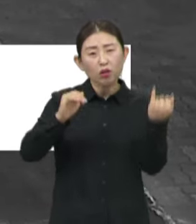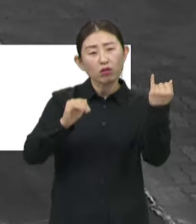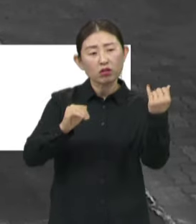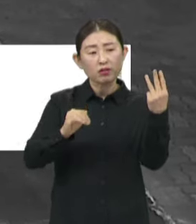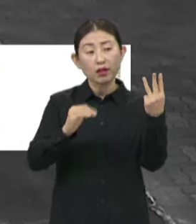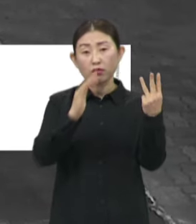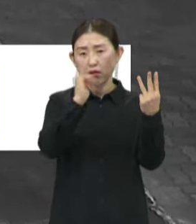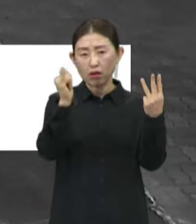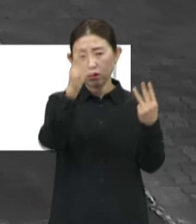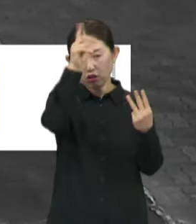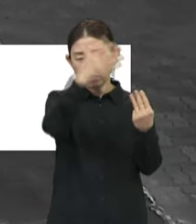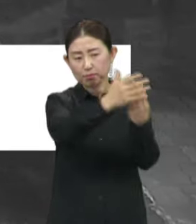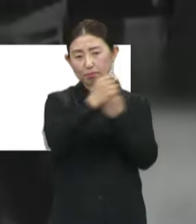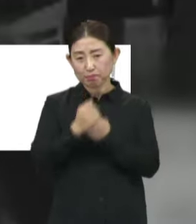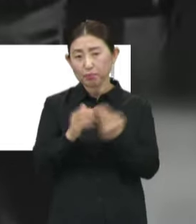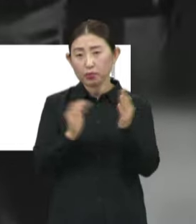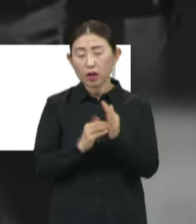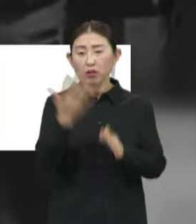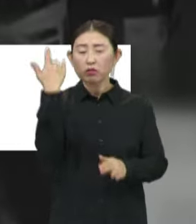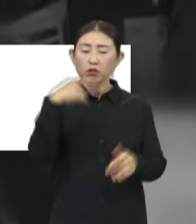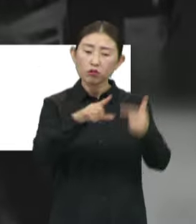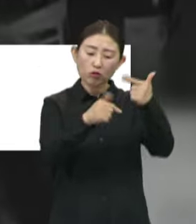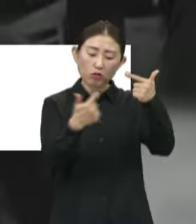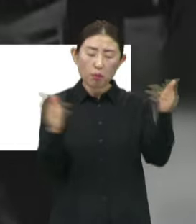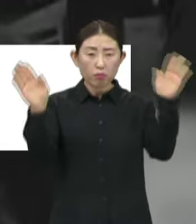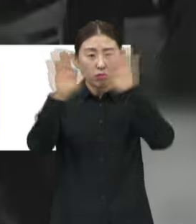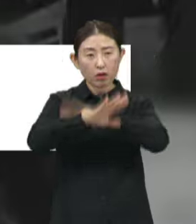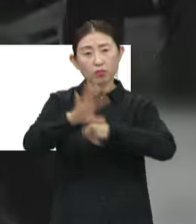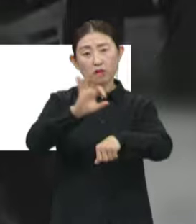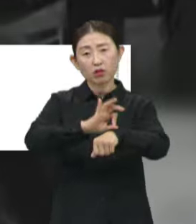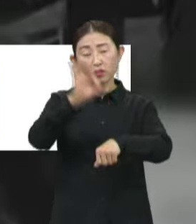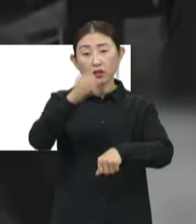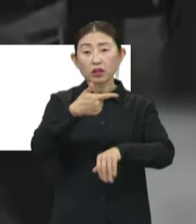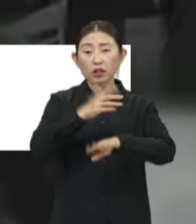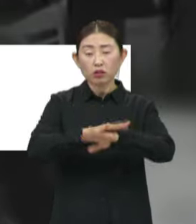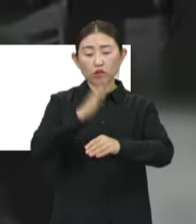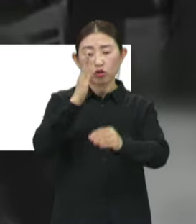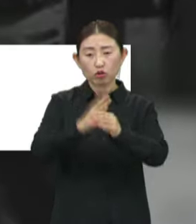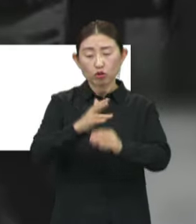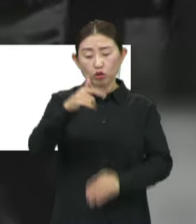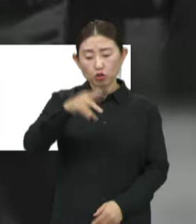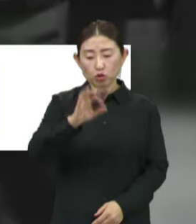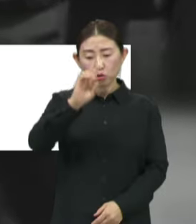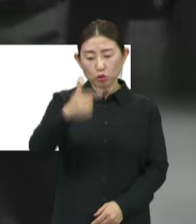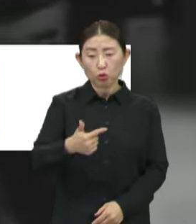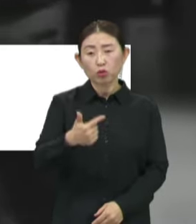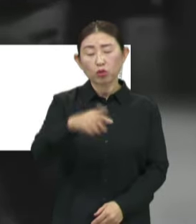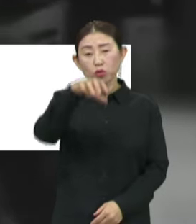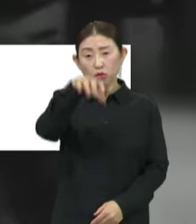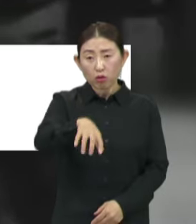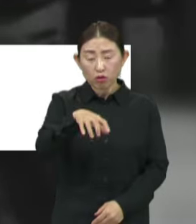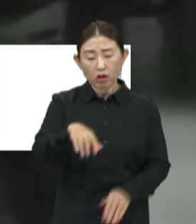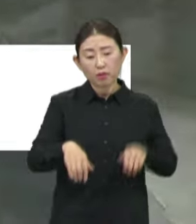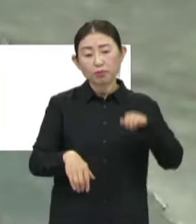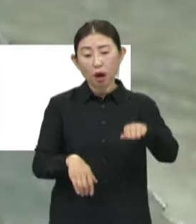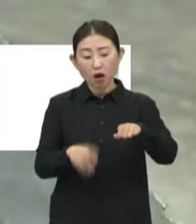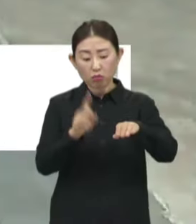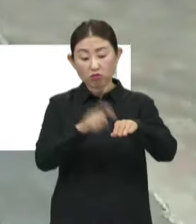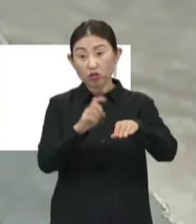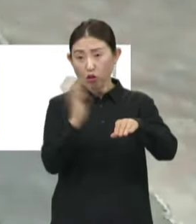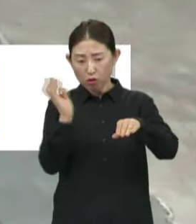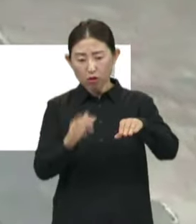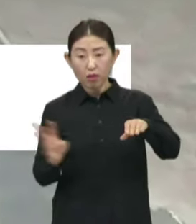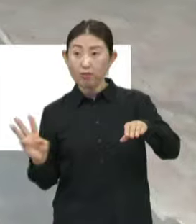붙잡혔습니다. 대전중부경찰서는 지난 6일 밤 10시쯤 대전 중구 중촌동의 한 길가에 세워진 문이 열려있던